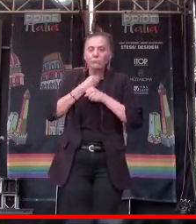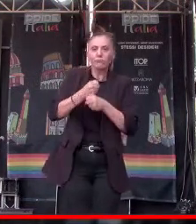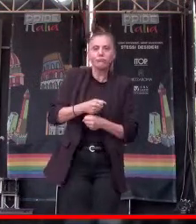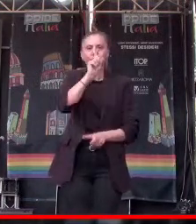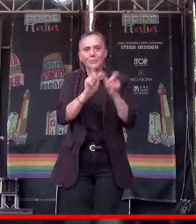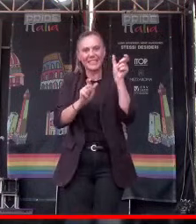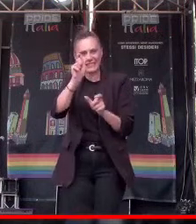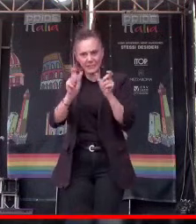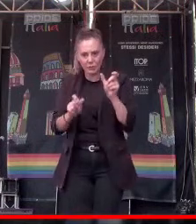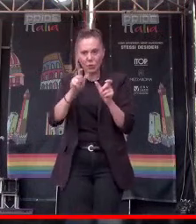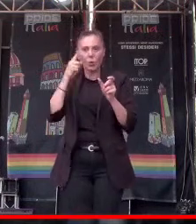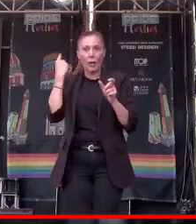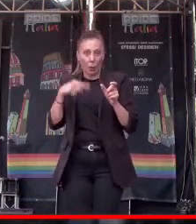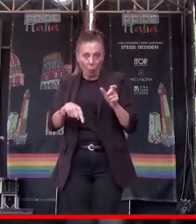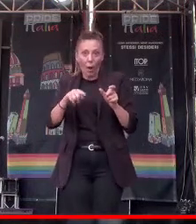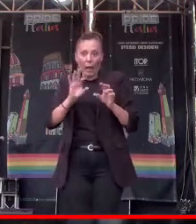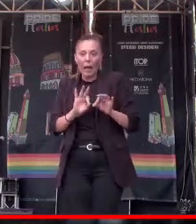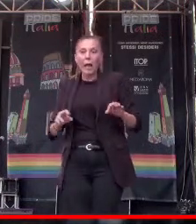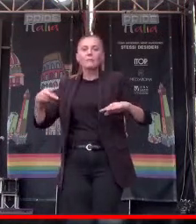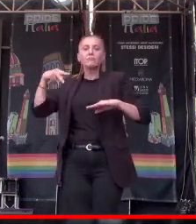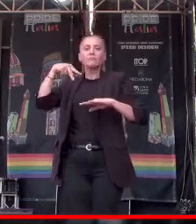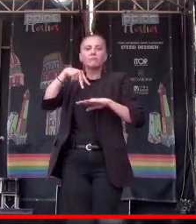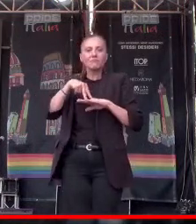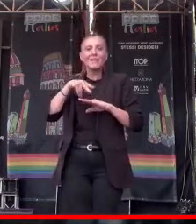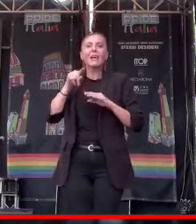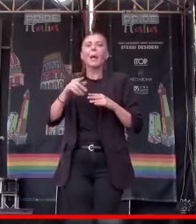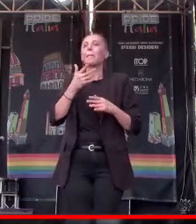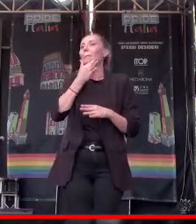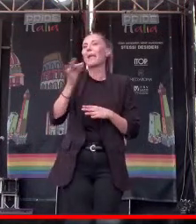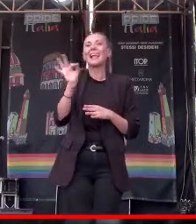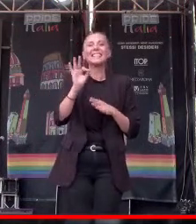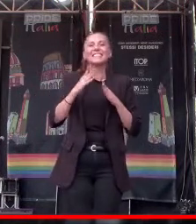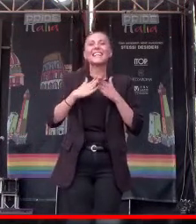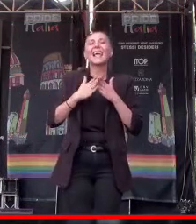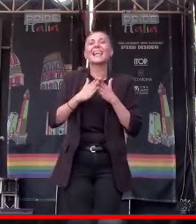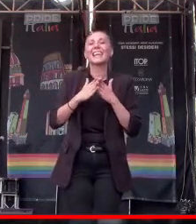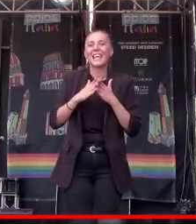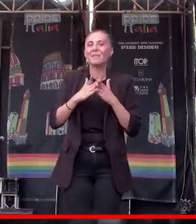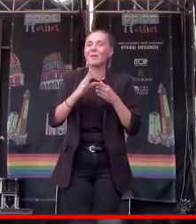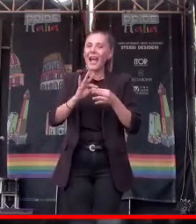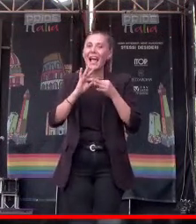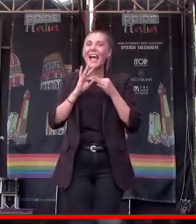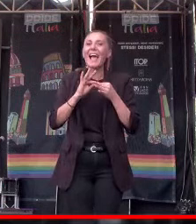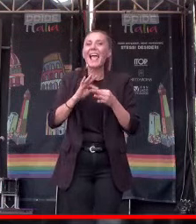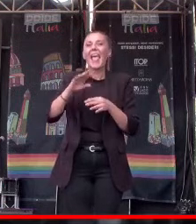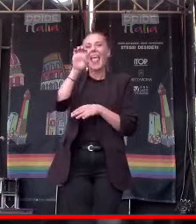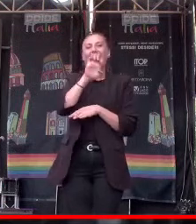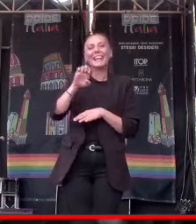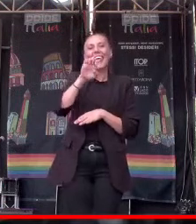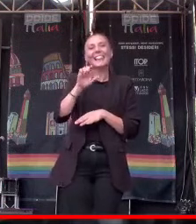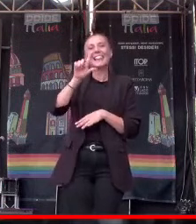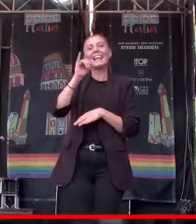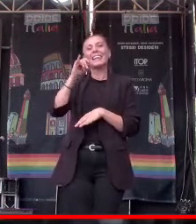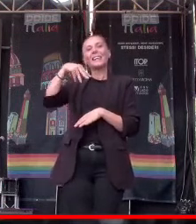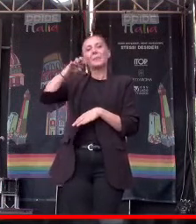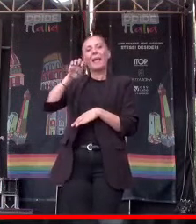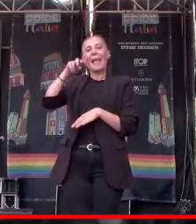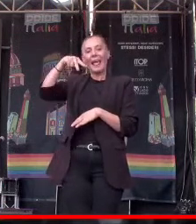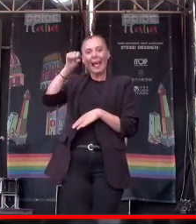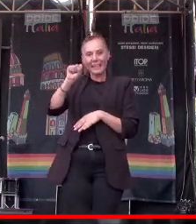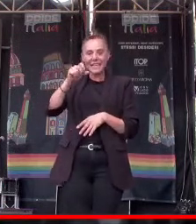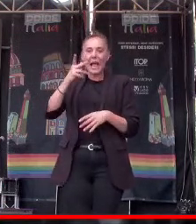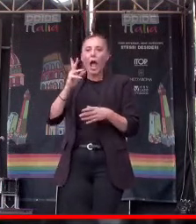essere tra i vari banchi anche il bellissimo libro di una nostra amica, Enrichetta Limena, che ha scritto Lotta